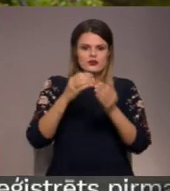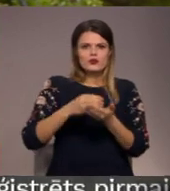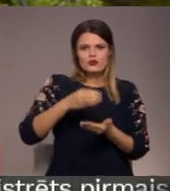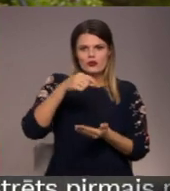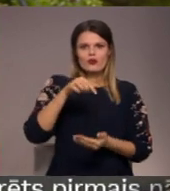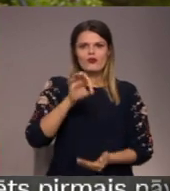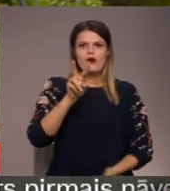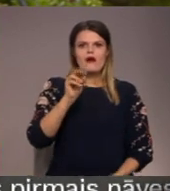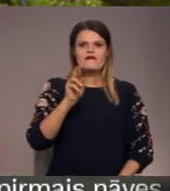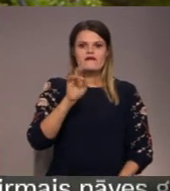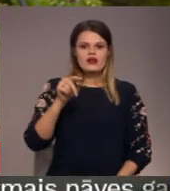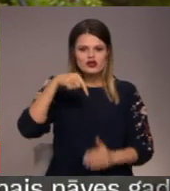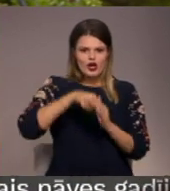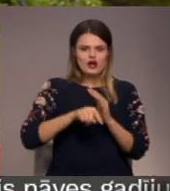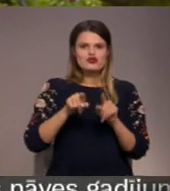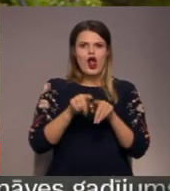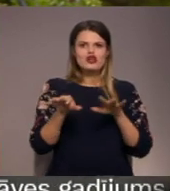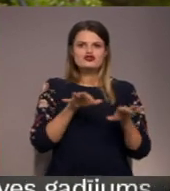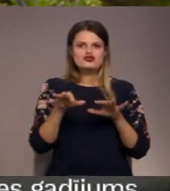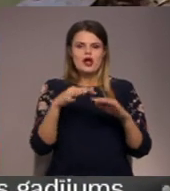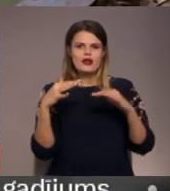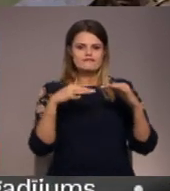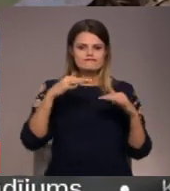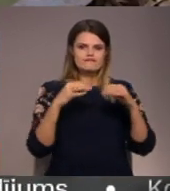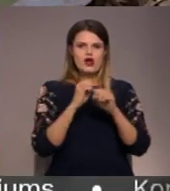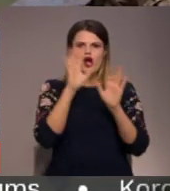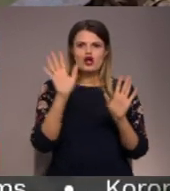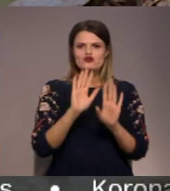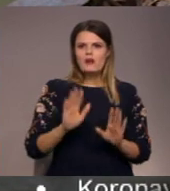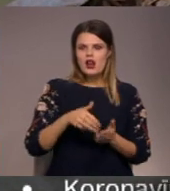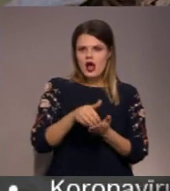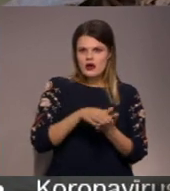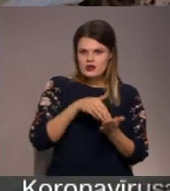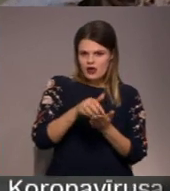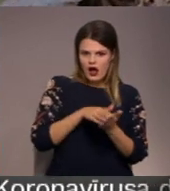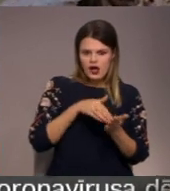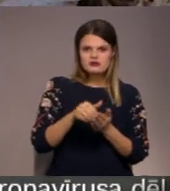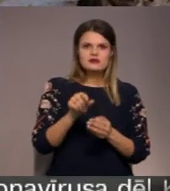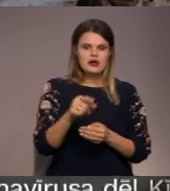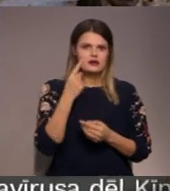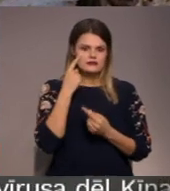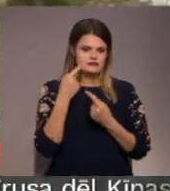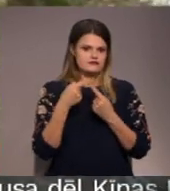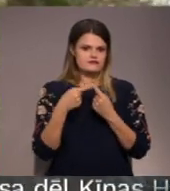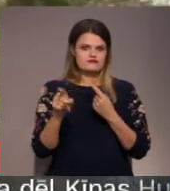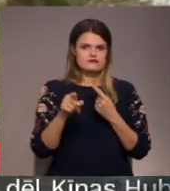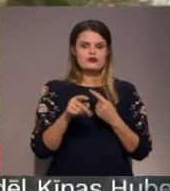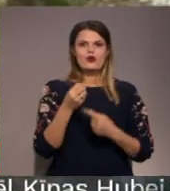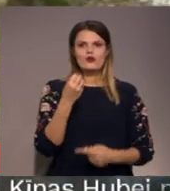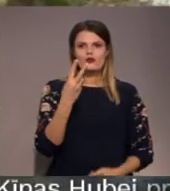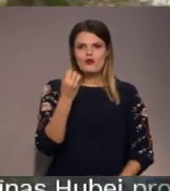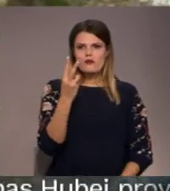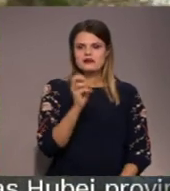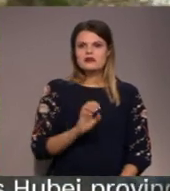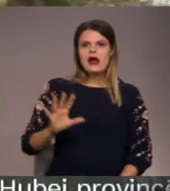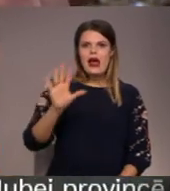Iekšā sienē ir želēveida masa, tāda gaiši palāka. Ar to, ja arī atsašķirās porējumu sieniem, 12 Eiropas